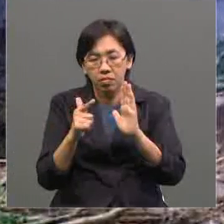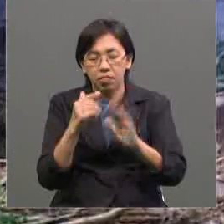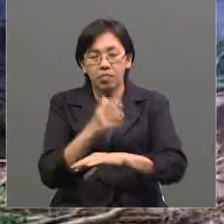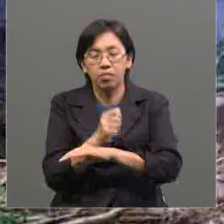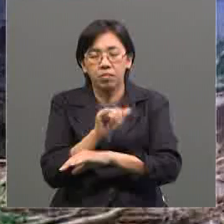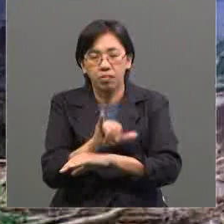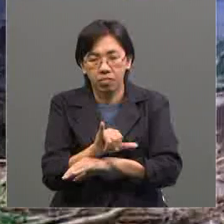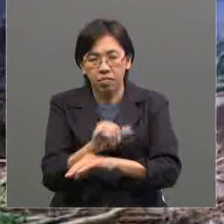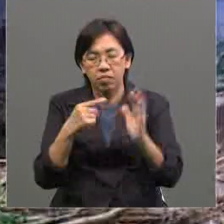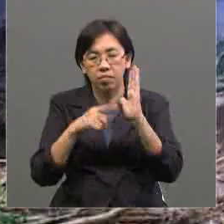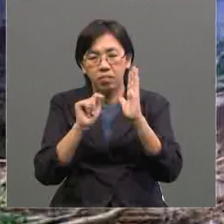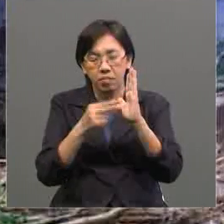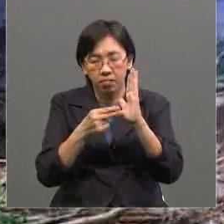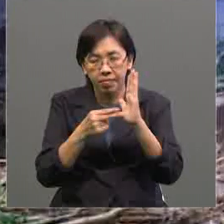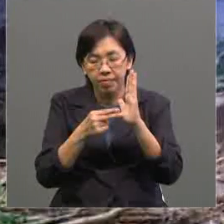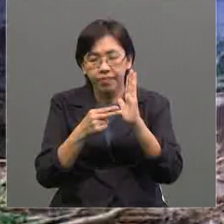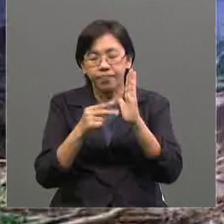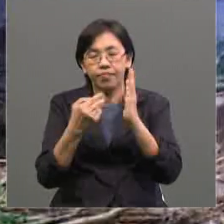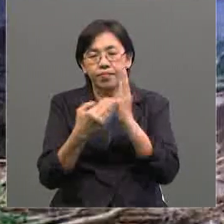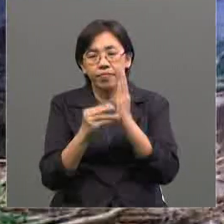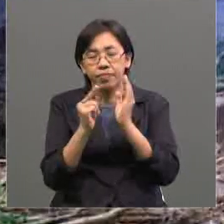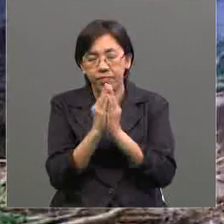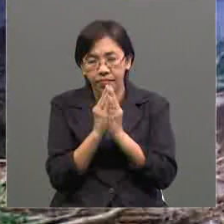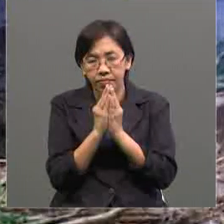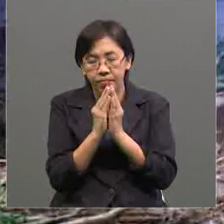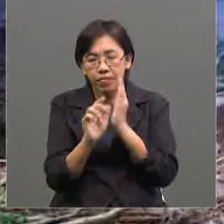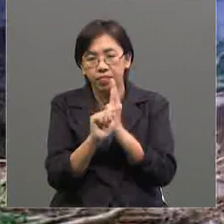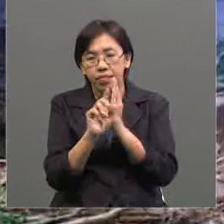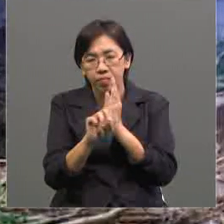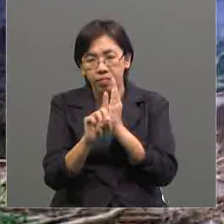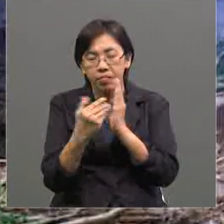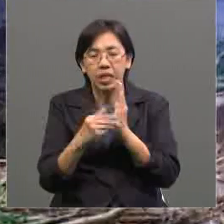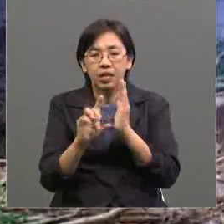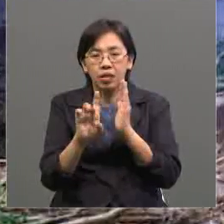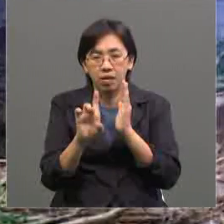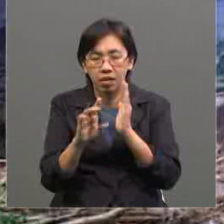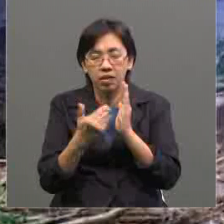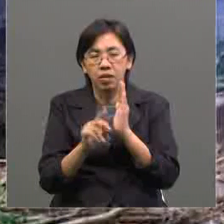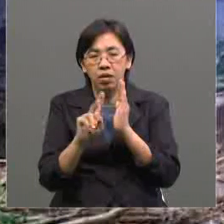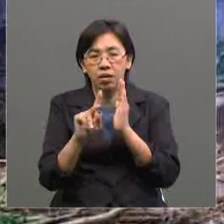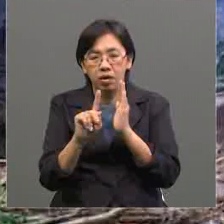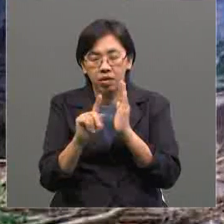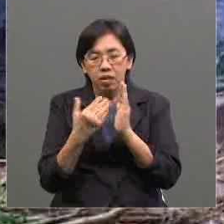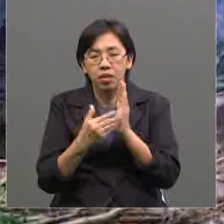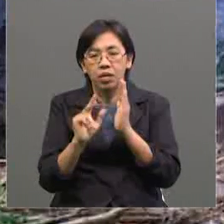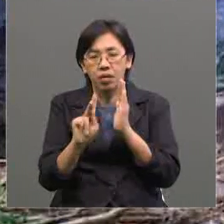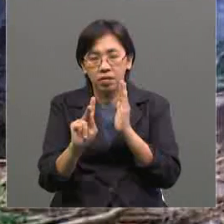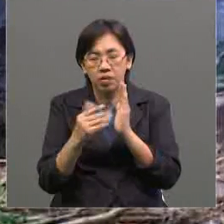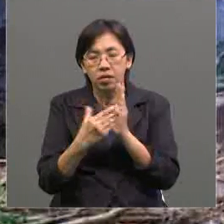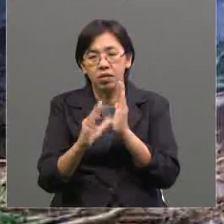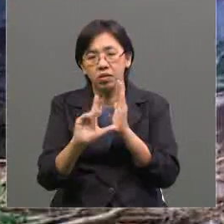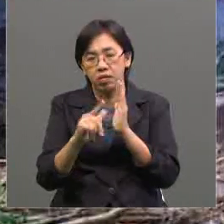พระนครศรีอยุธยาปทุมธานีหนองบัวลำพูอุอดรธานีร้อยเอ็ดขอนแก่นกาฬสินธุ์